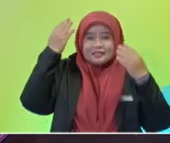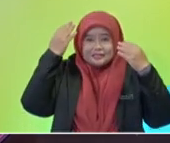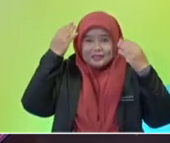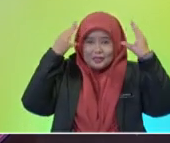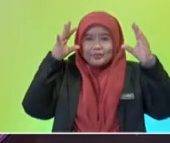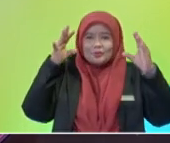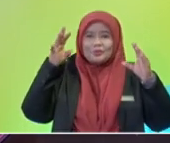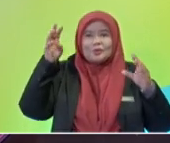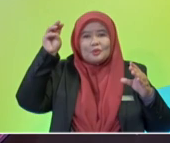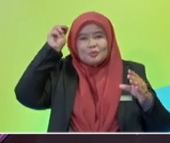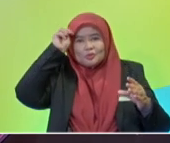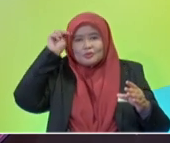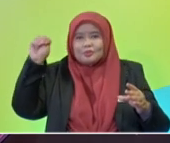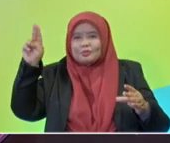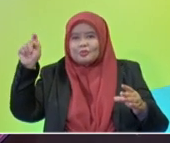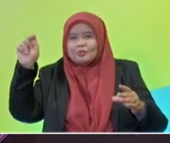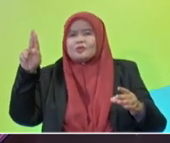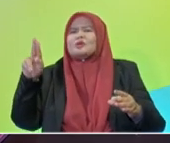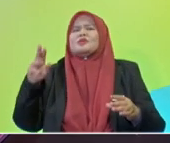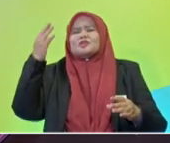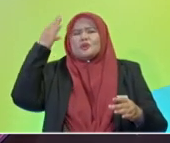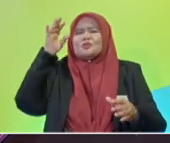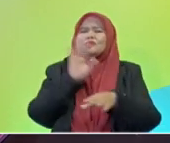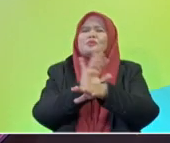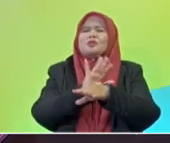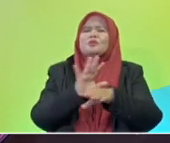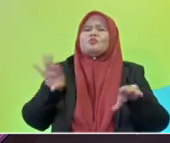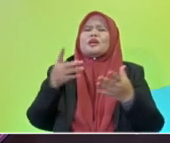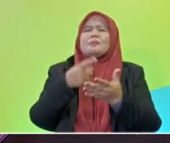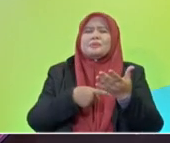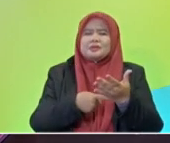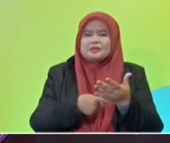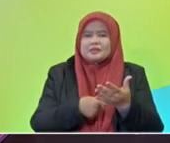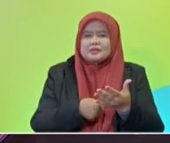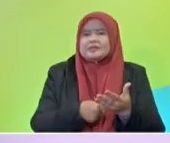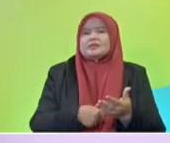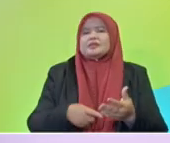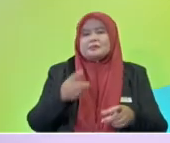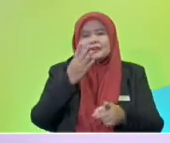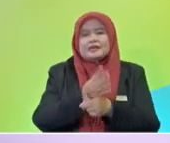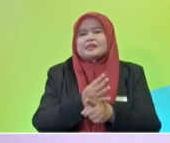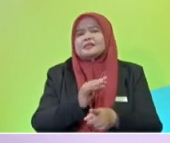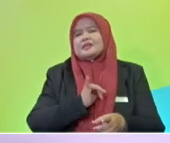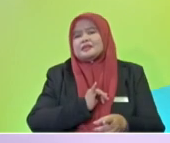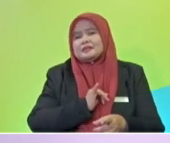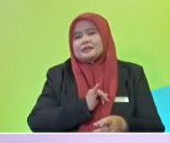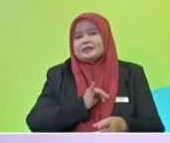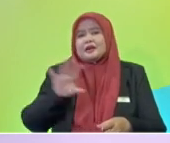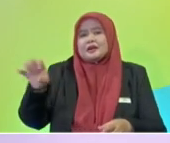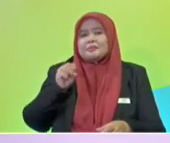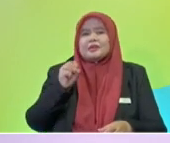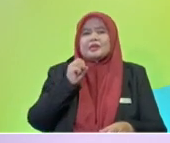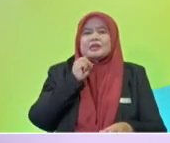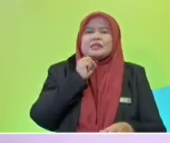ya nampak macam sibuk tengah buat apa tu Cikgu ya Tengah Mirah Sebenarnya saya dah ambil sampah sarang